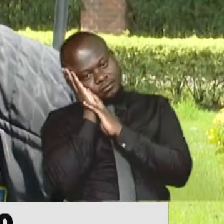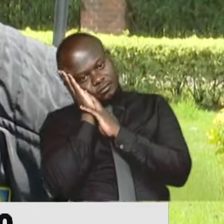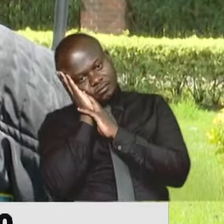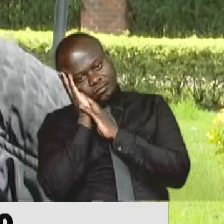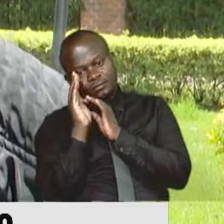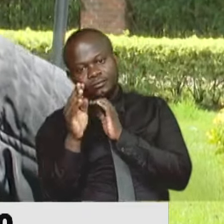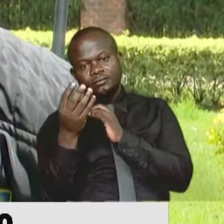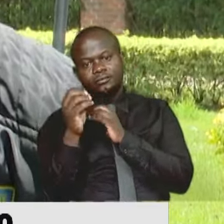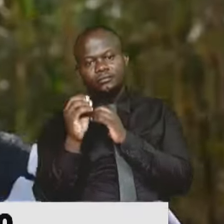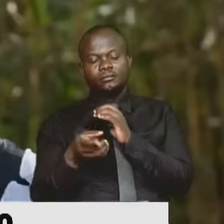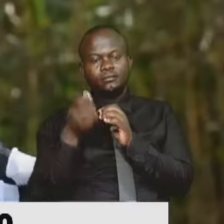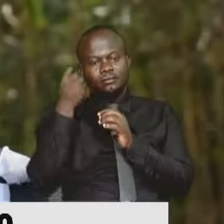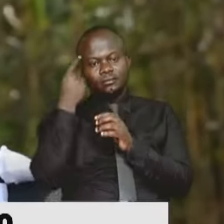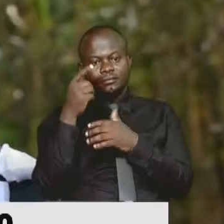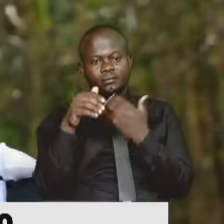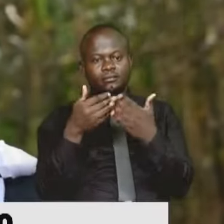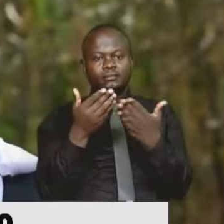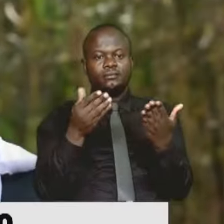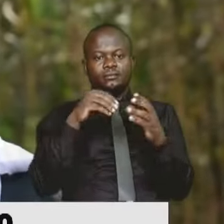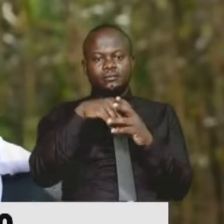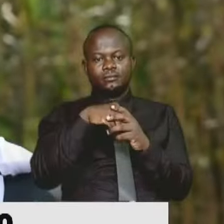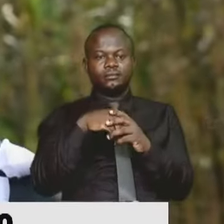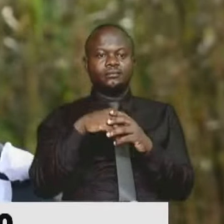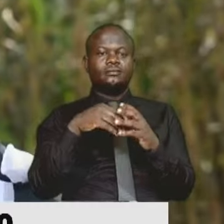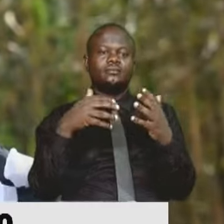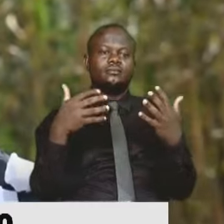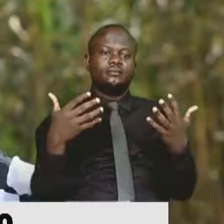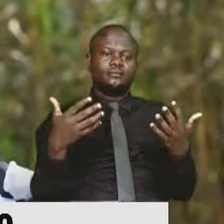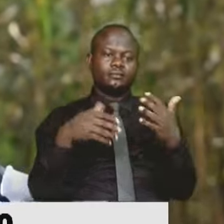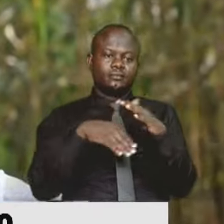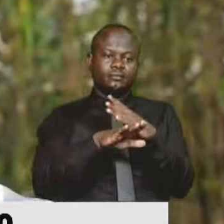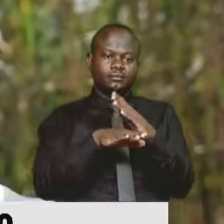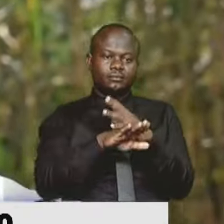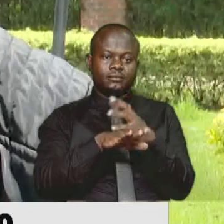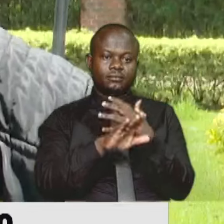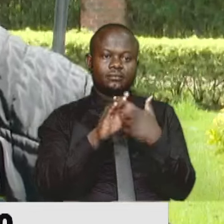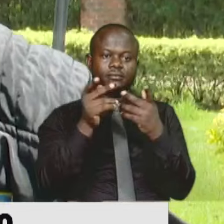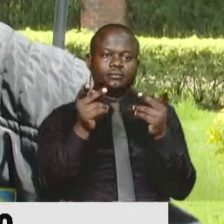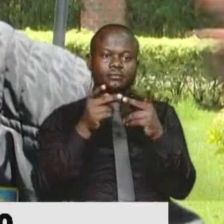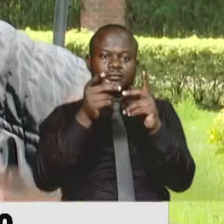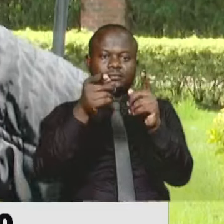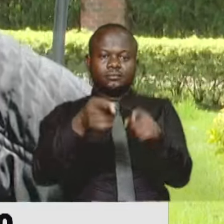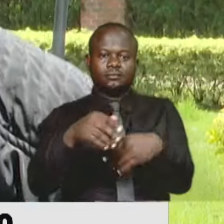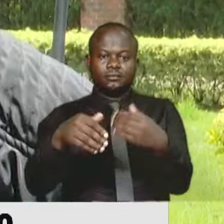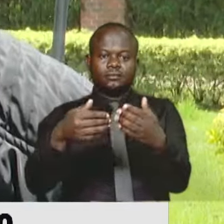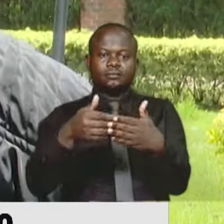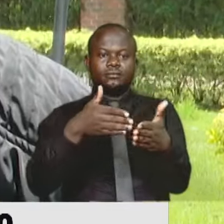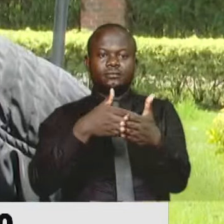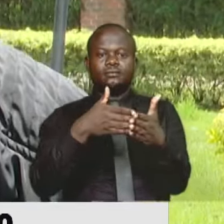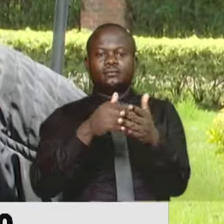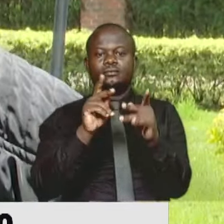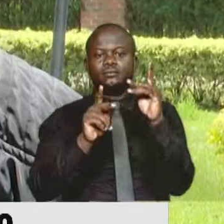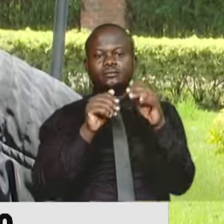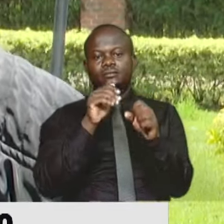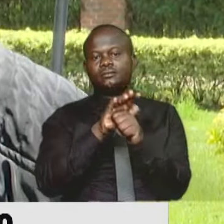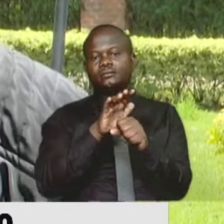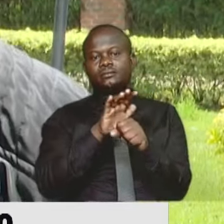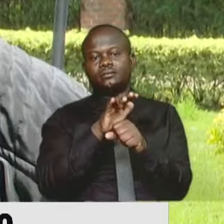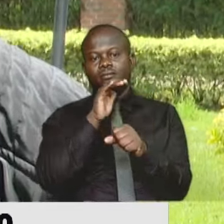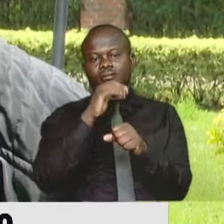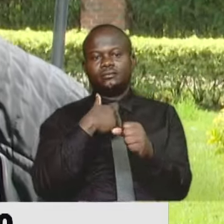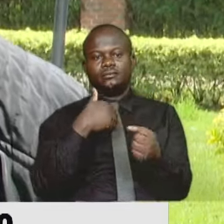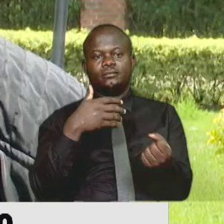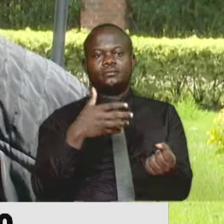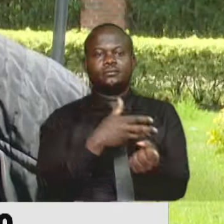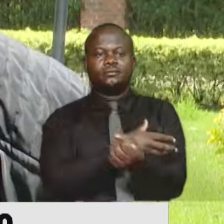ibihumbi 40. Urumva haba hari icyo cya accessibility, icyo cyo kuhagera gica intege abantu benshi badafite